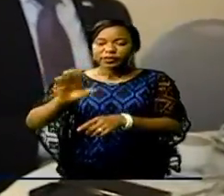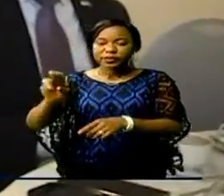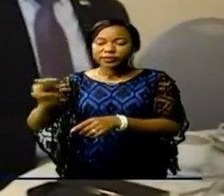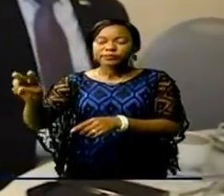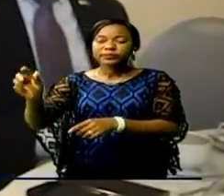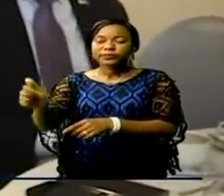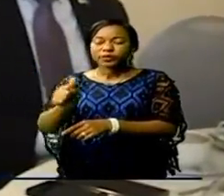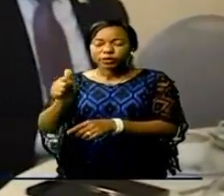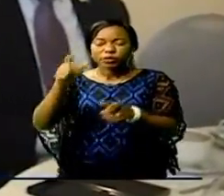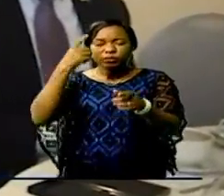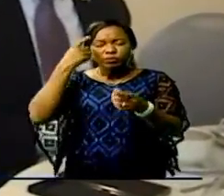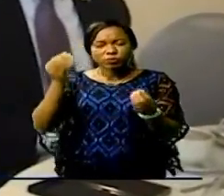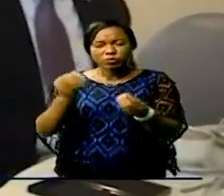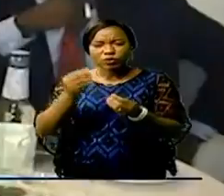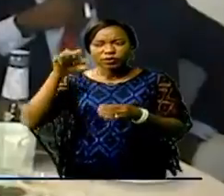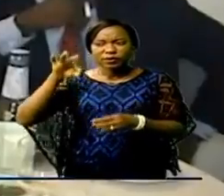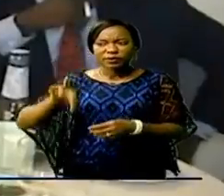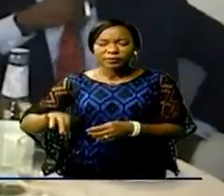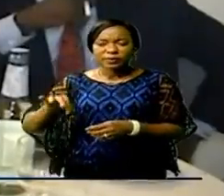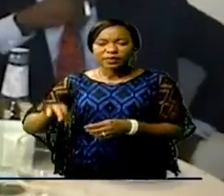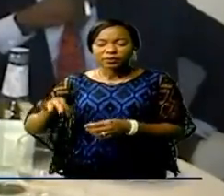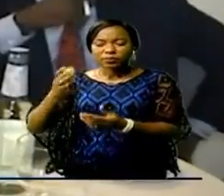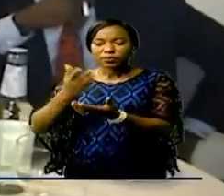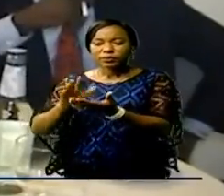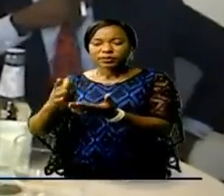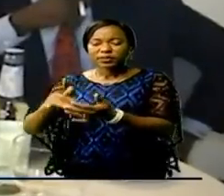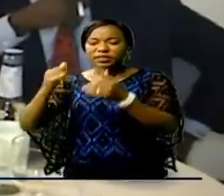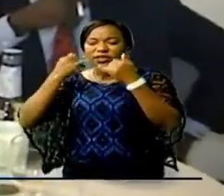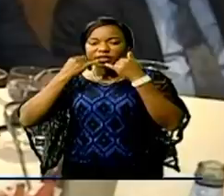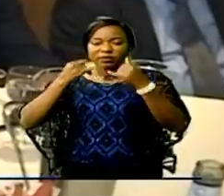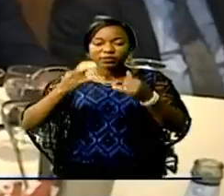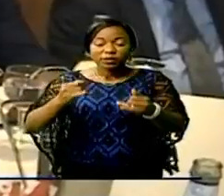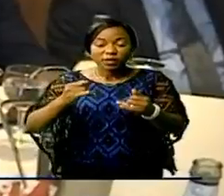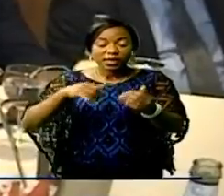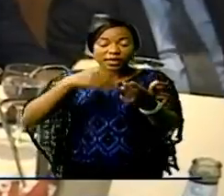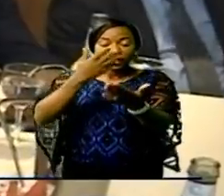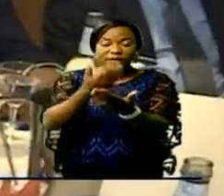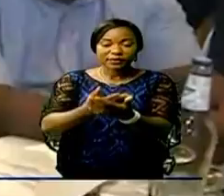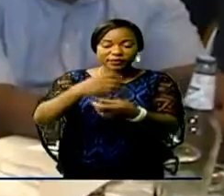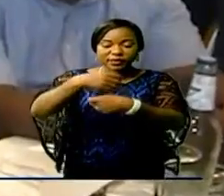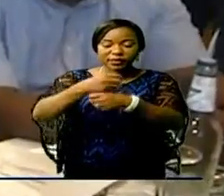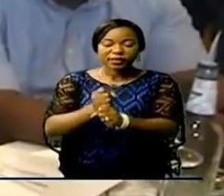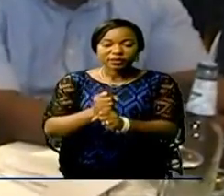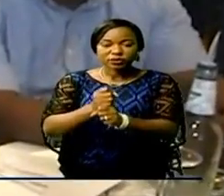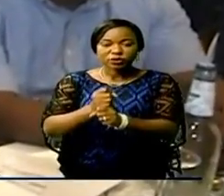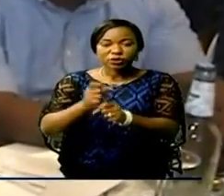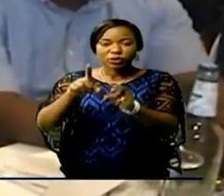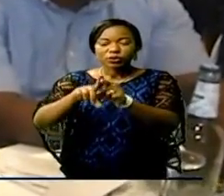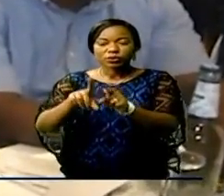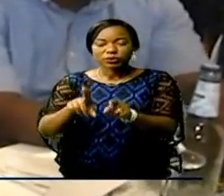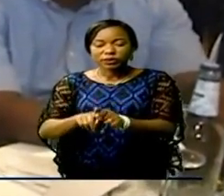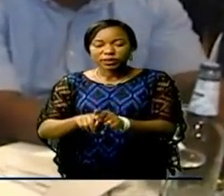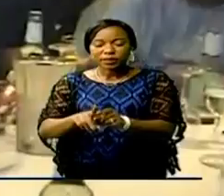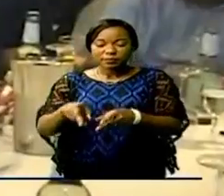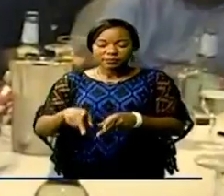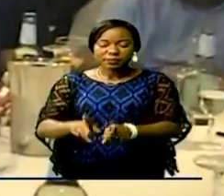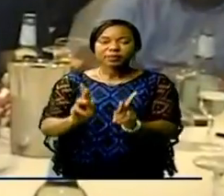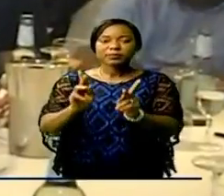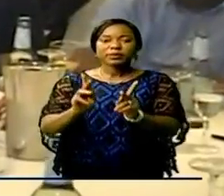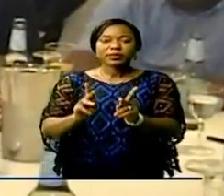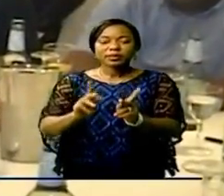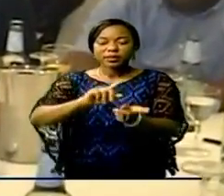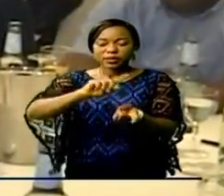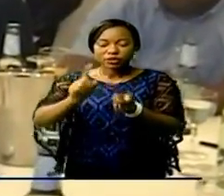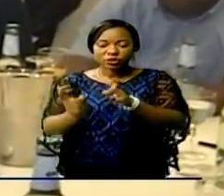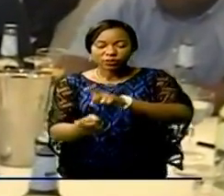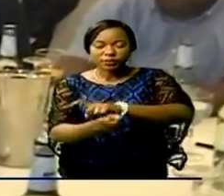au bénéfice des entrepreneurs congolais pour le partage d'informations devant aboutir à la création d'un écosystème qui va permettre la